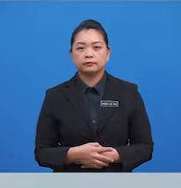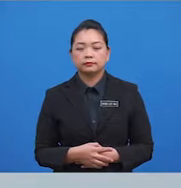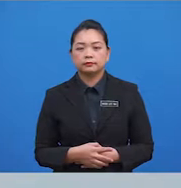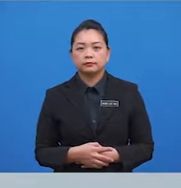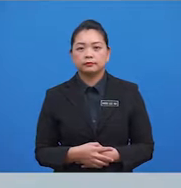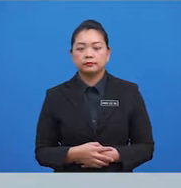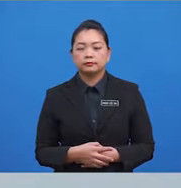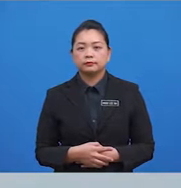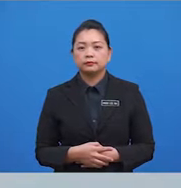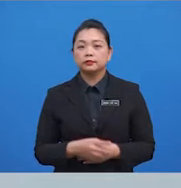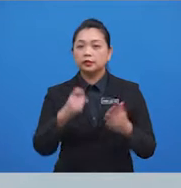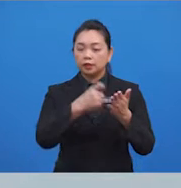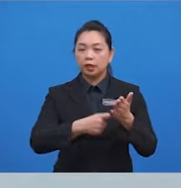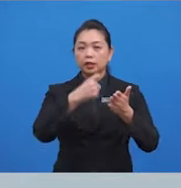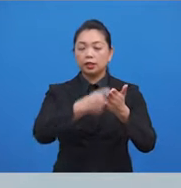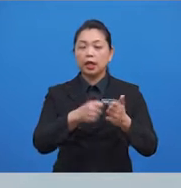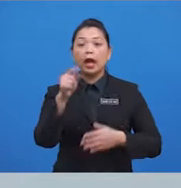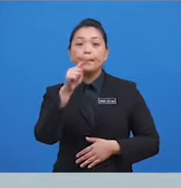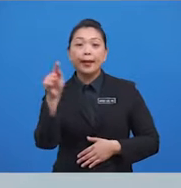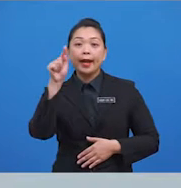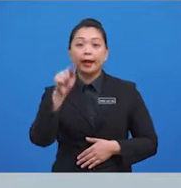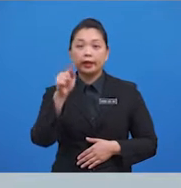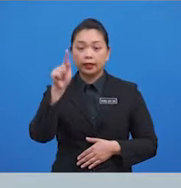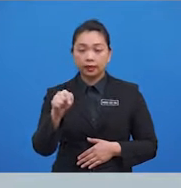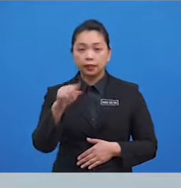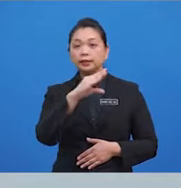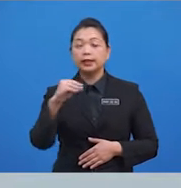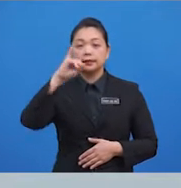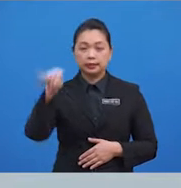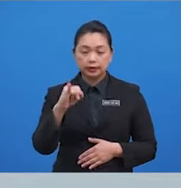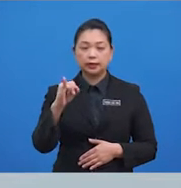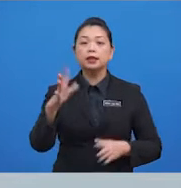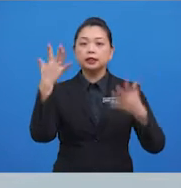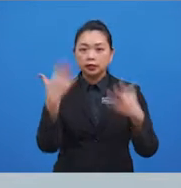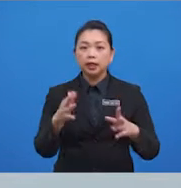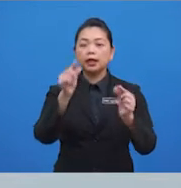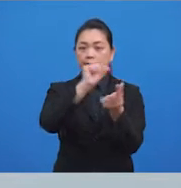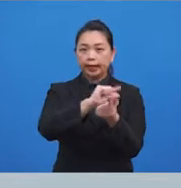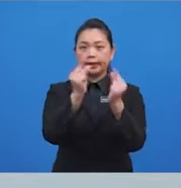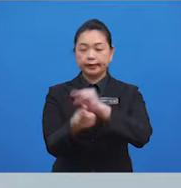Nilai-nilai pi, j dan t telah diganti dalam rumus yang digunakan.